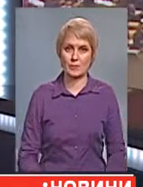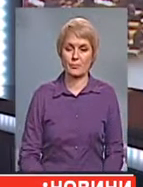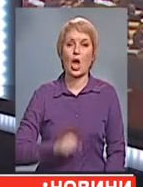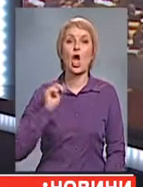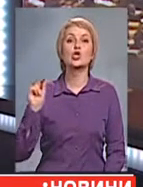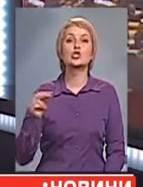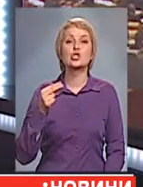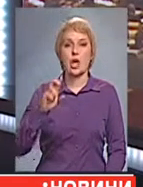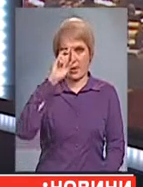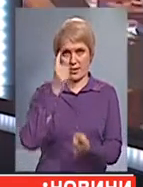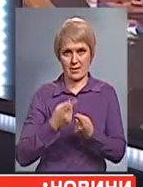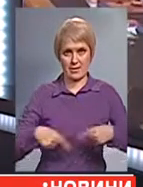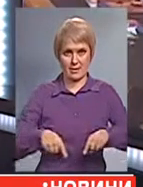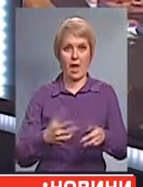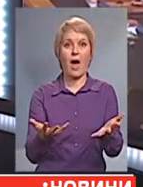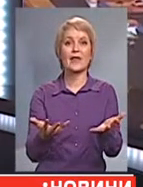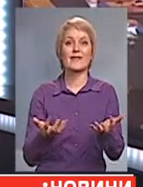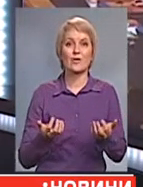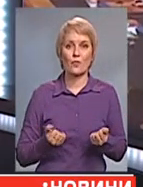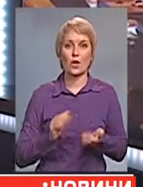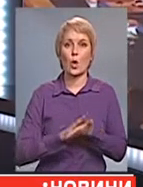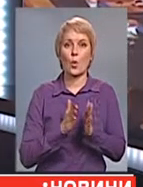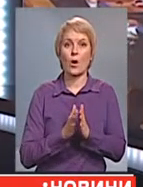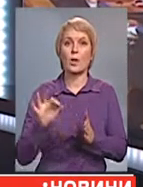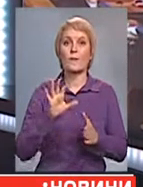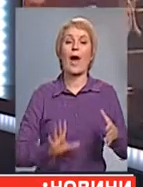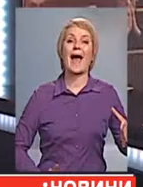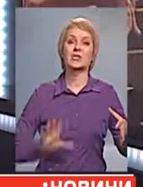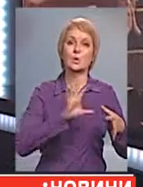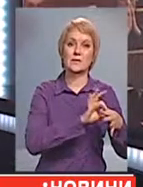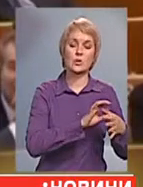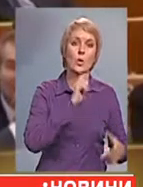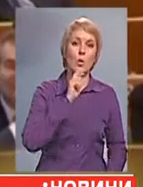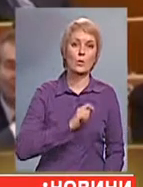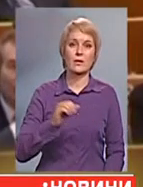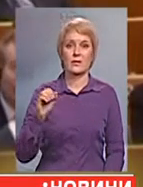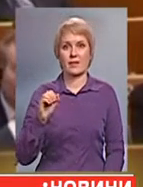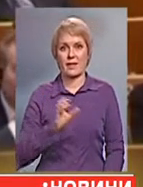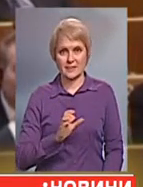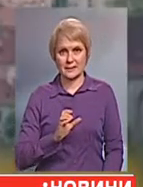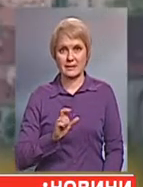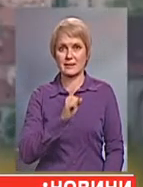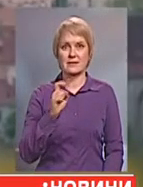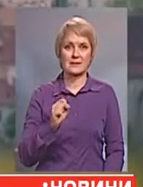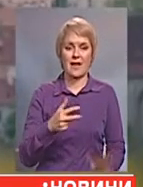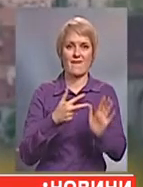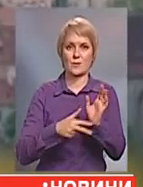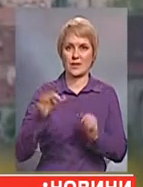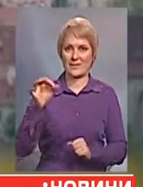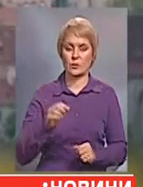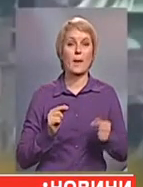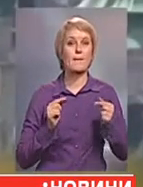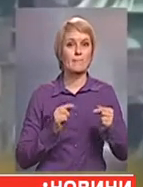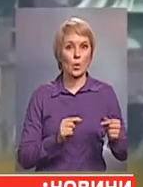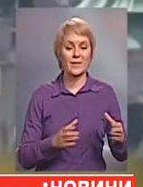Чехія ратифікувала угоду про асоціацію України з ЄС. За проголосували майже 80% депутатів. А от проти висловилася